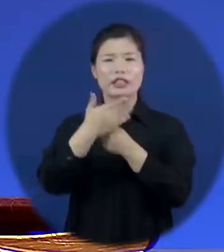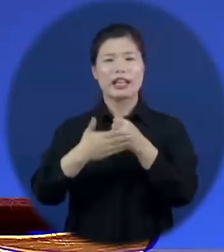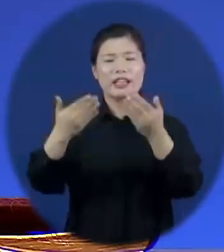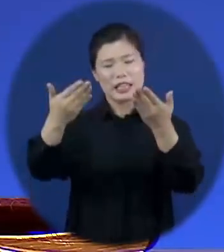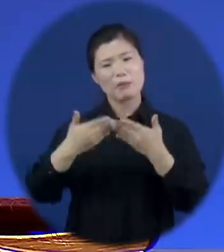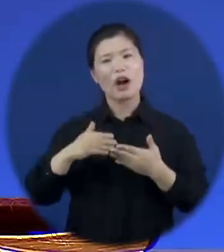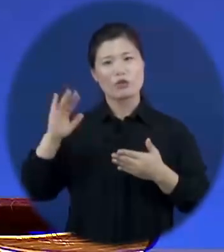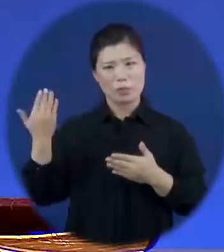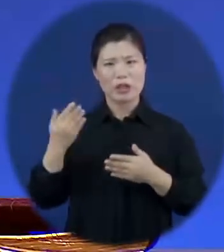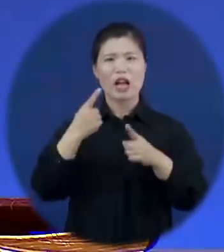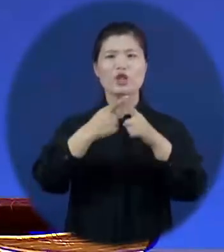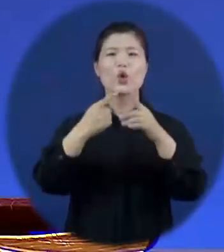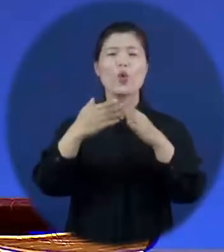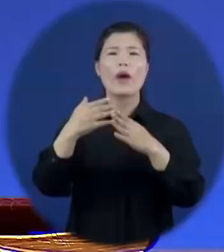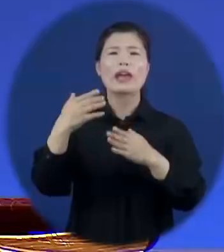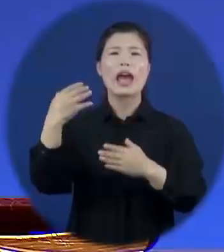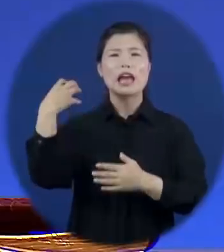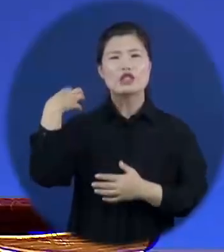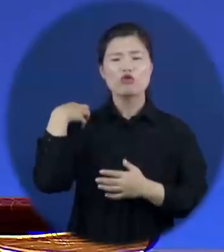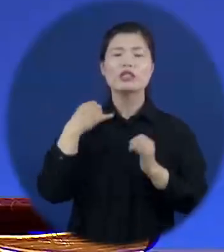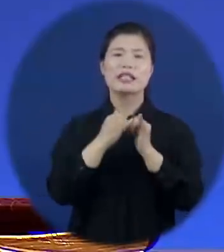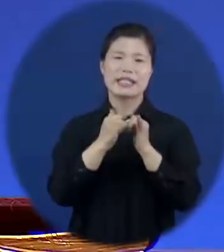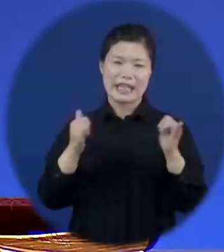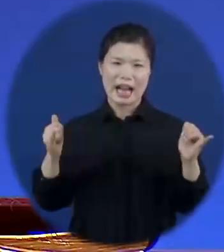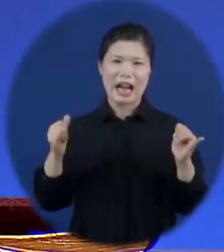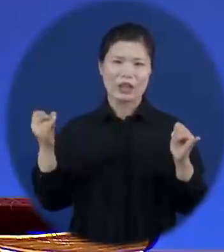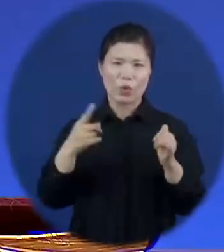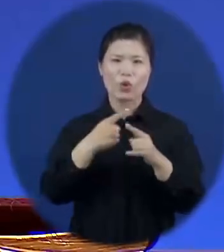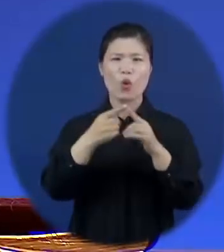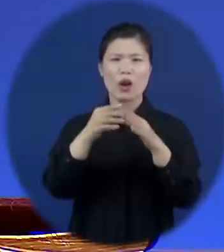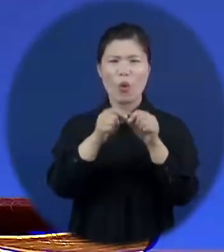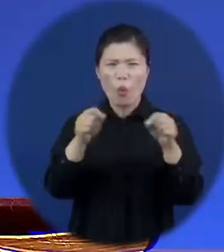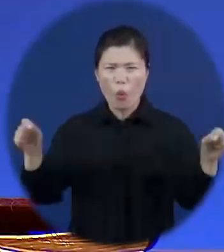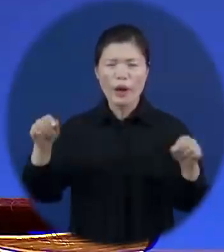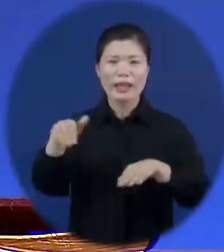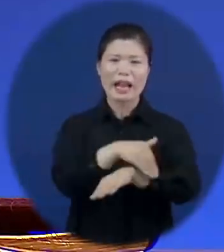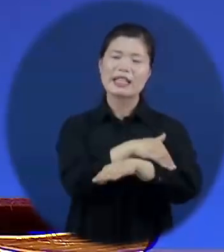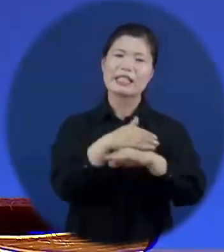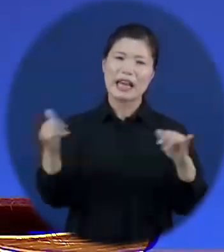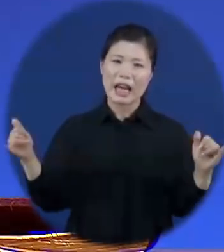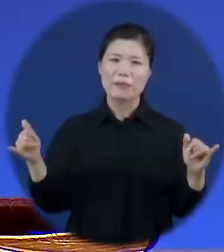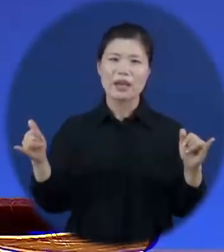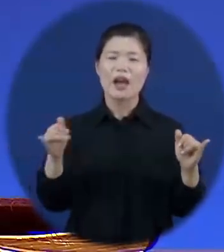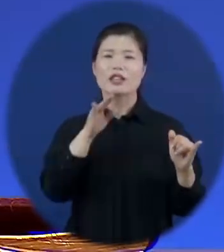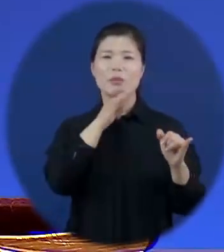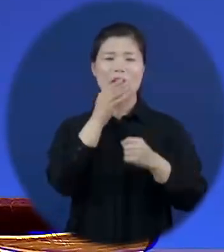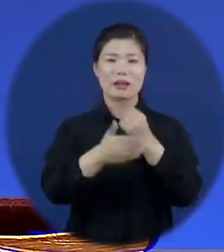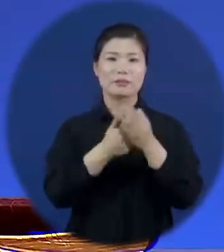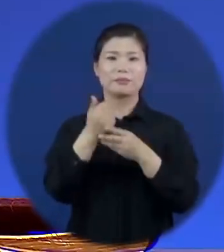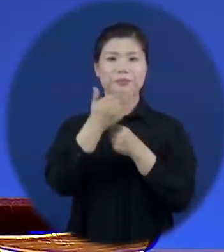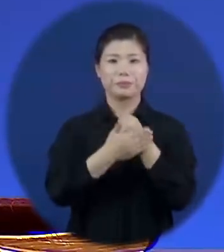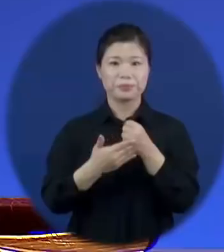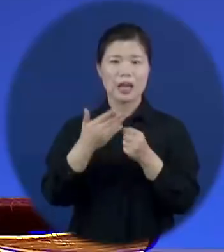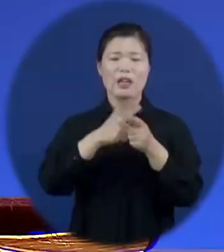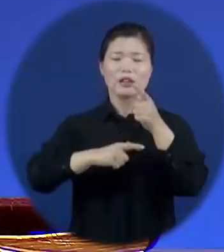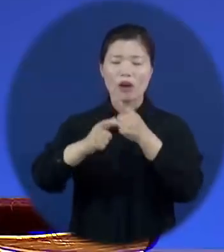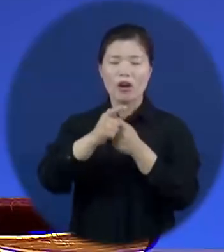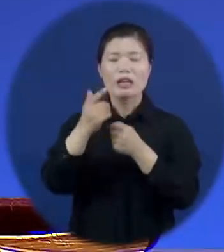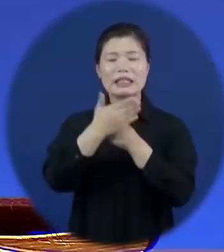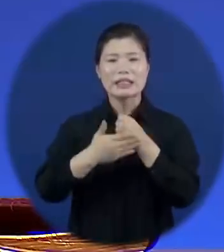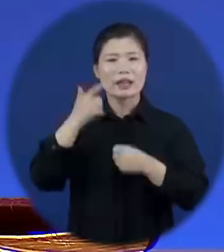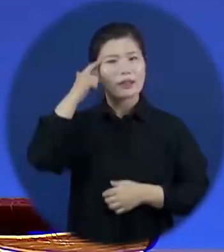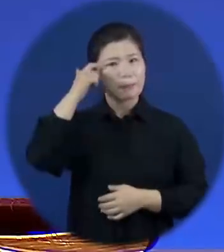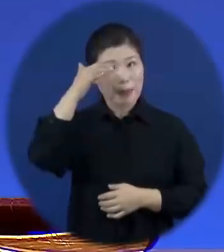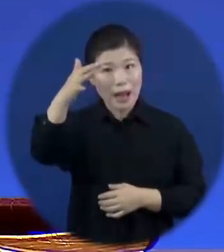합니다. 교회의 중직자가 먼저, 그리고 교회를 오래 다닌 사람일수록 하나님의 그 은혜를 먼저